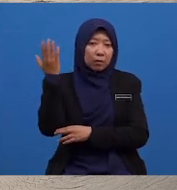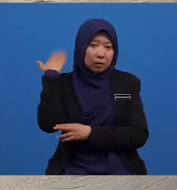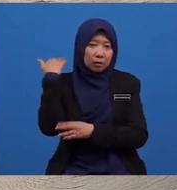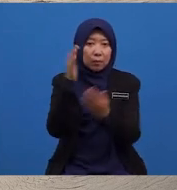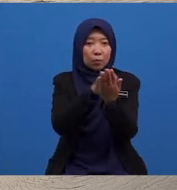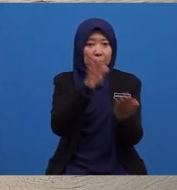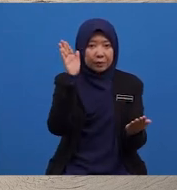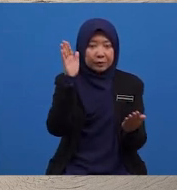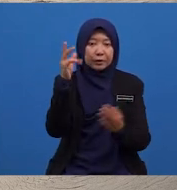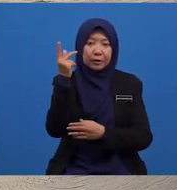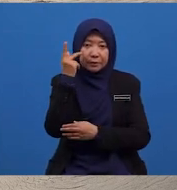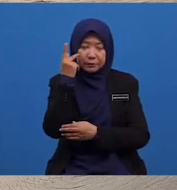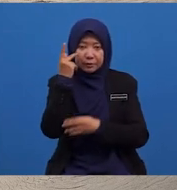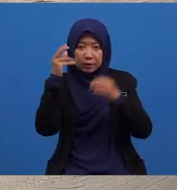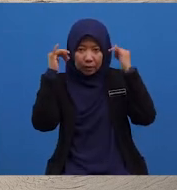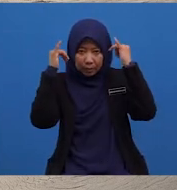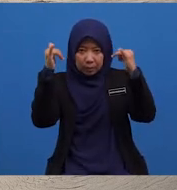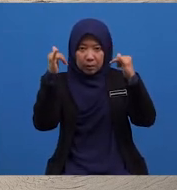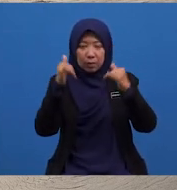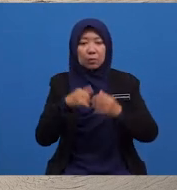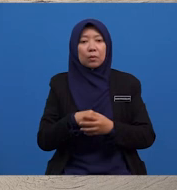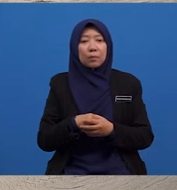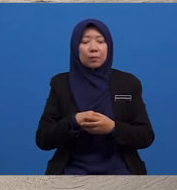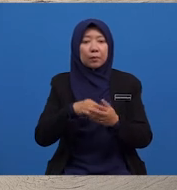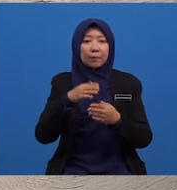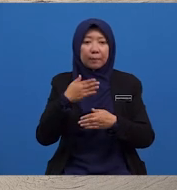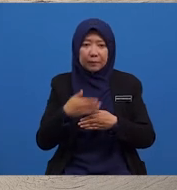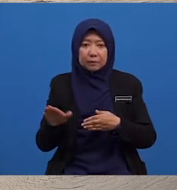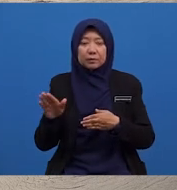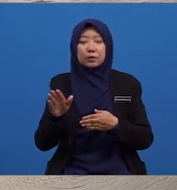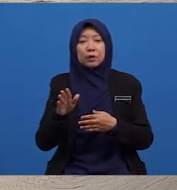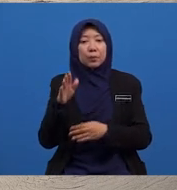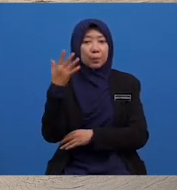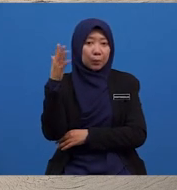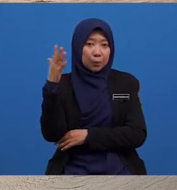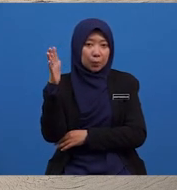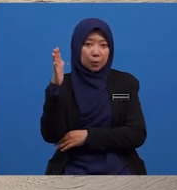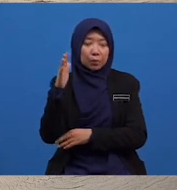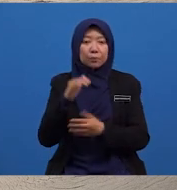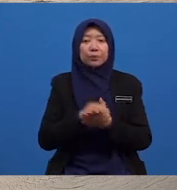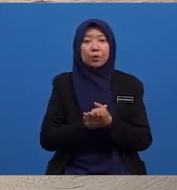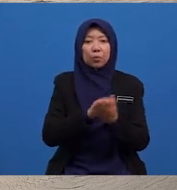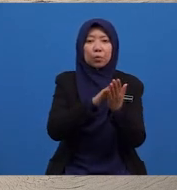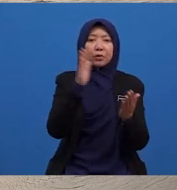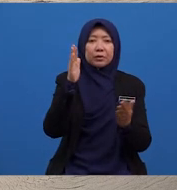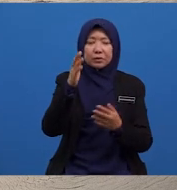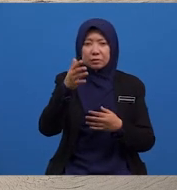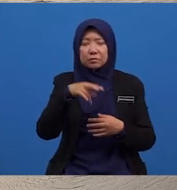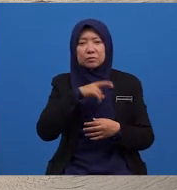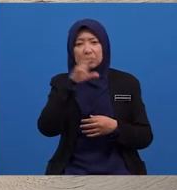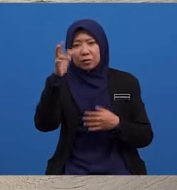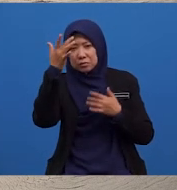buaya, sang kancil meminta sang kerbau melepaskan batang pokok itu. Sang buaya menjerit